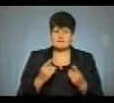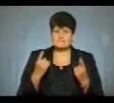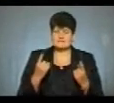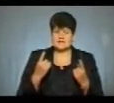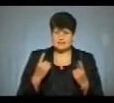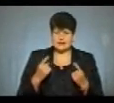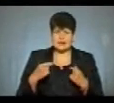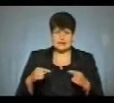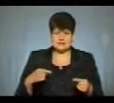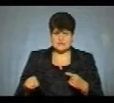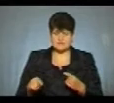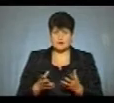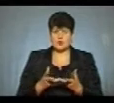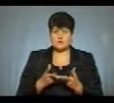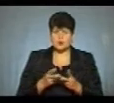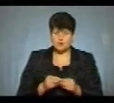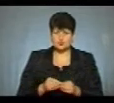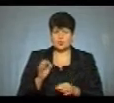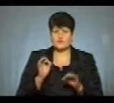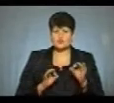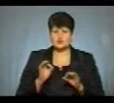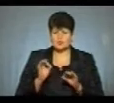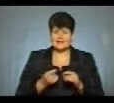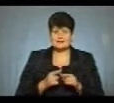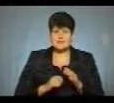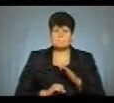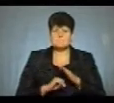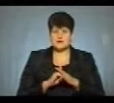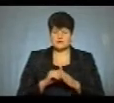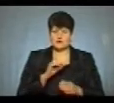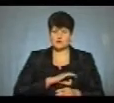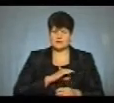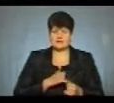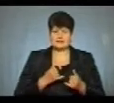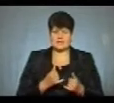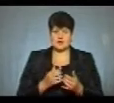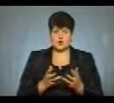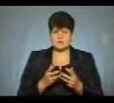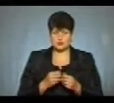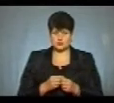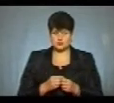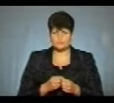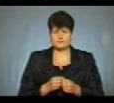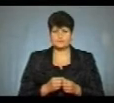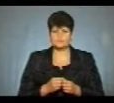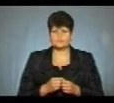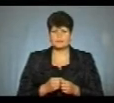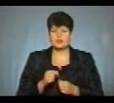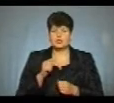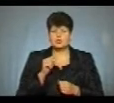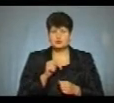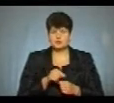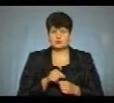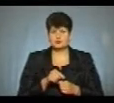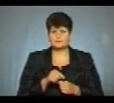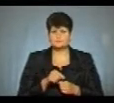велика різниця, тобто при розрахунку самого відсотку, це базовий дохід для розрахунку. Тому, власне, не